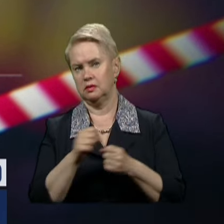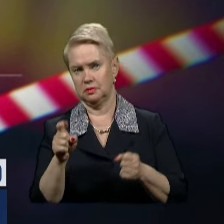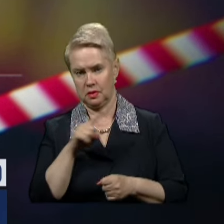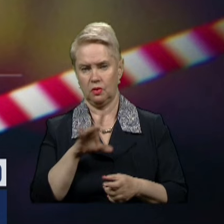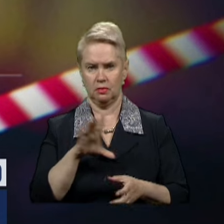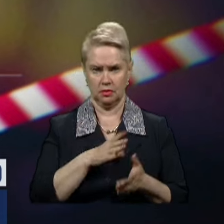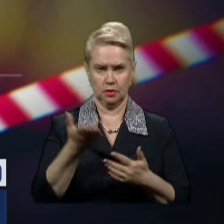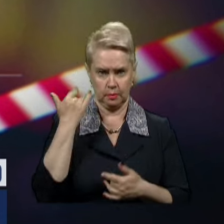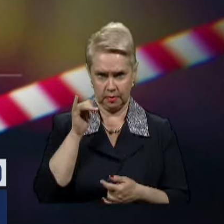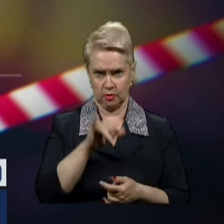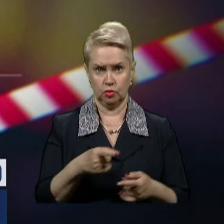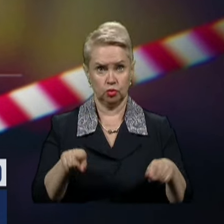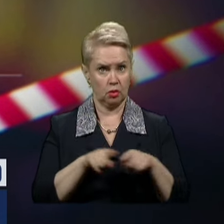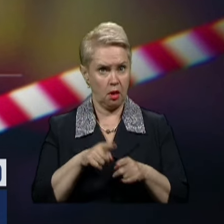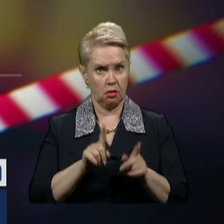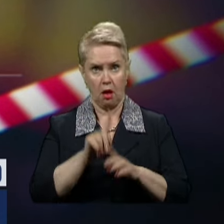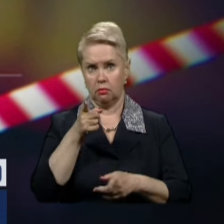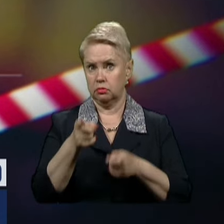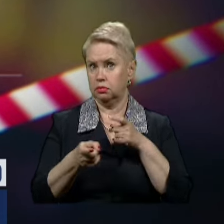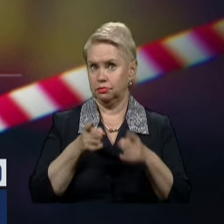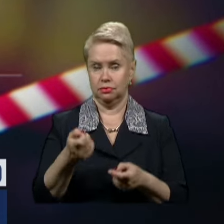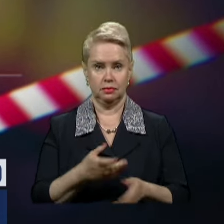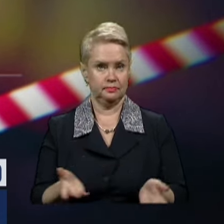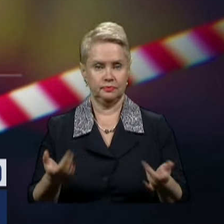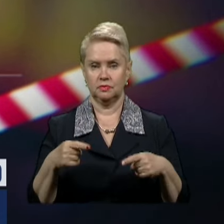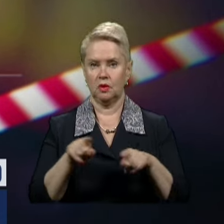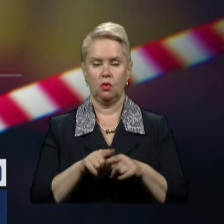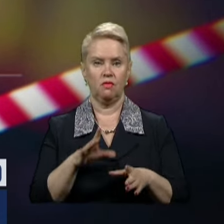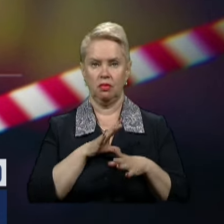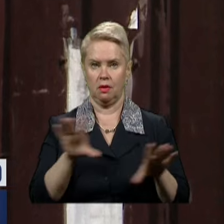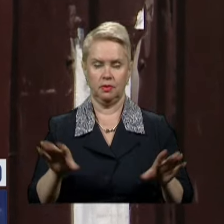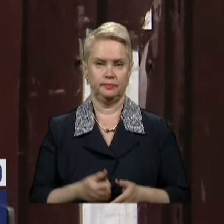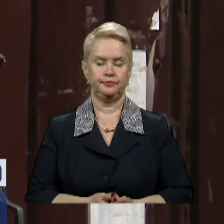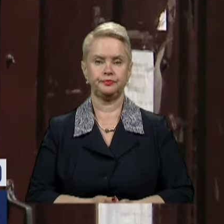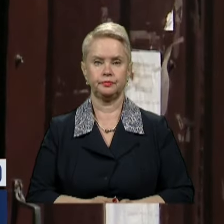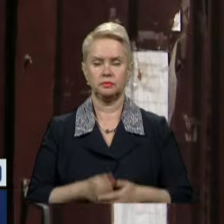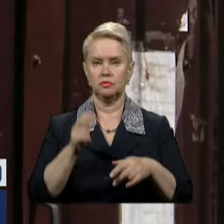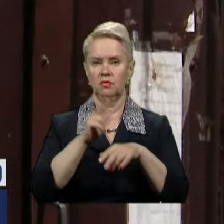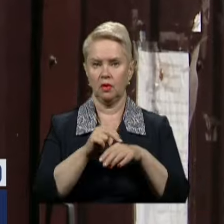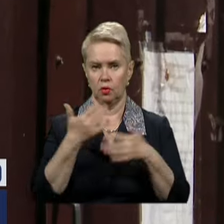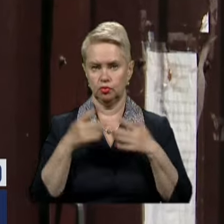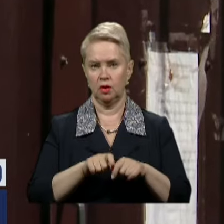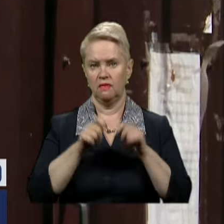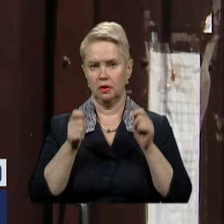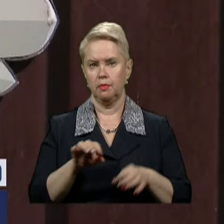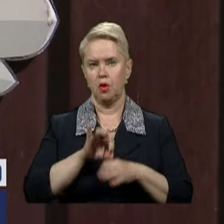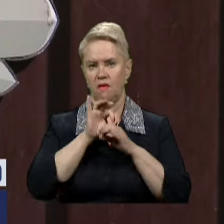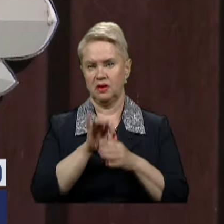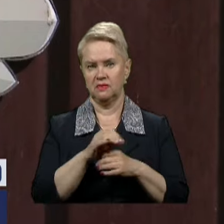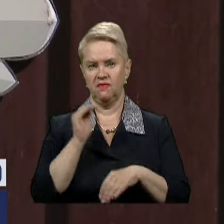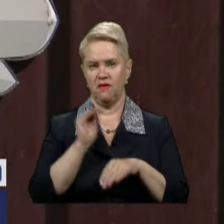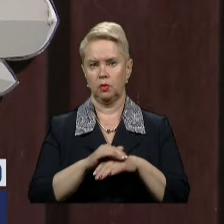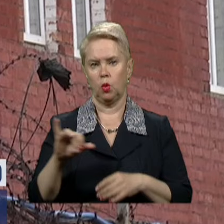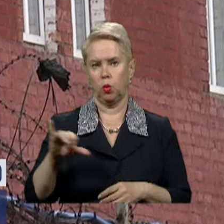Вот такое, ну чтобы до такого, до стрелянины, поножовщины, там такого не было. В поліції вже відкрили провадження за